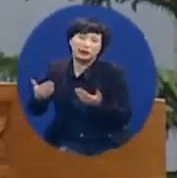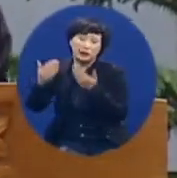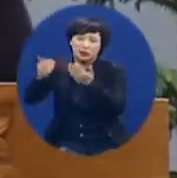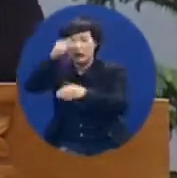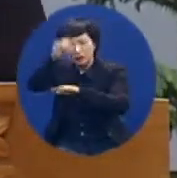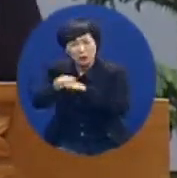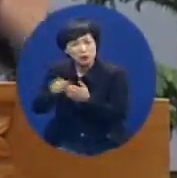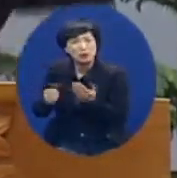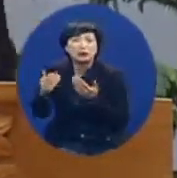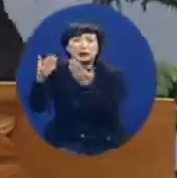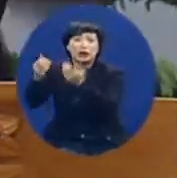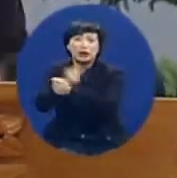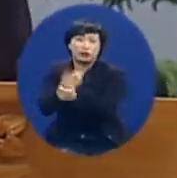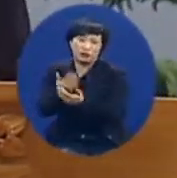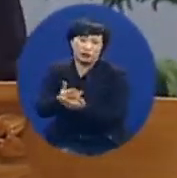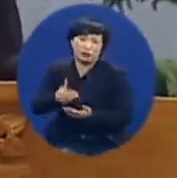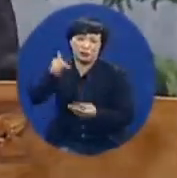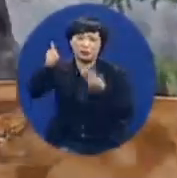삼하 기도하시겠습니다